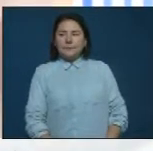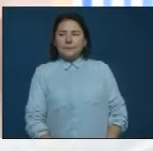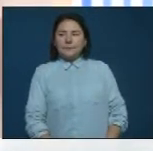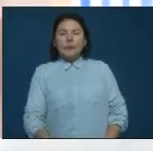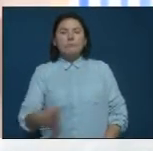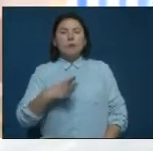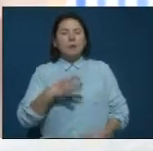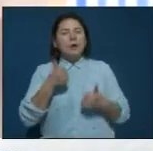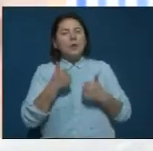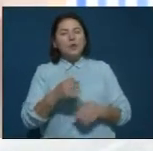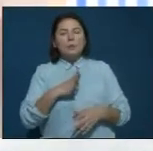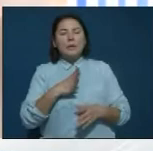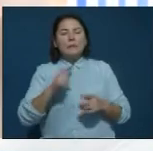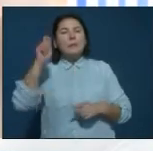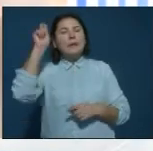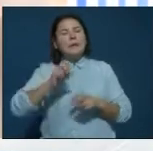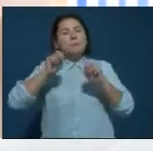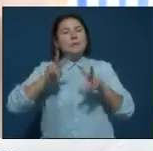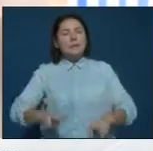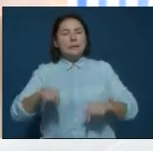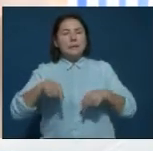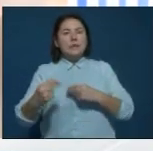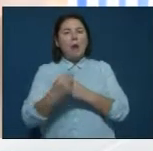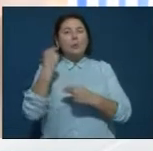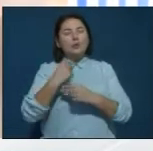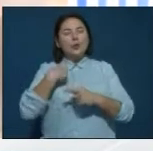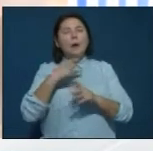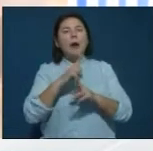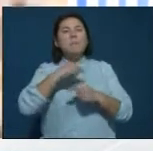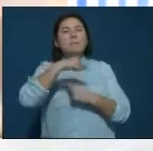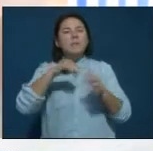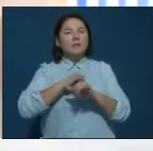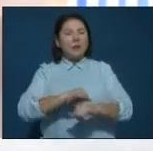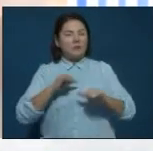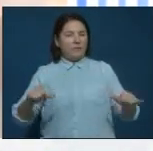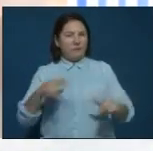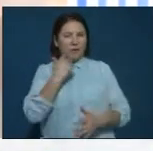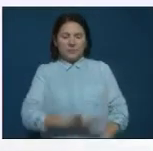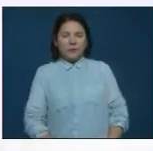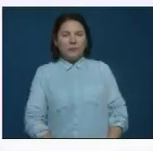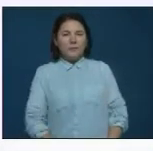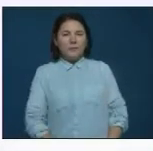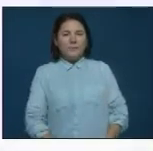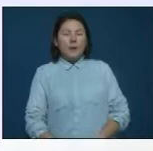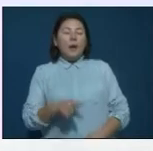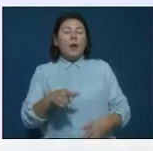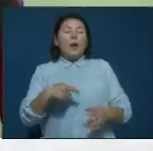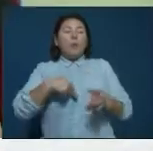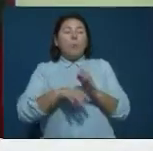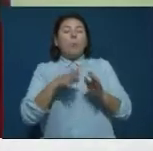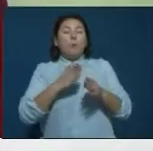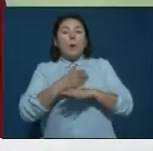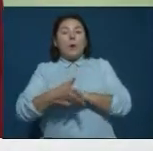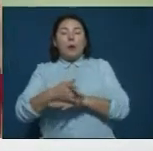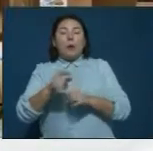было бы не плохо если бы приехали специалисты в районы обучили нас основам предпринимательства ходе рабочей поездки акимова